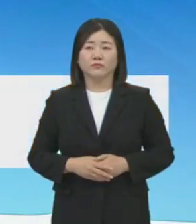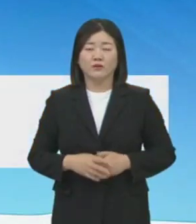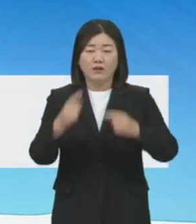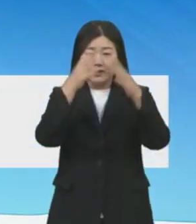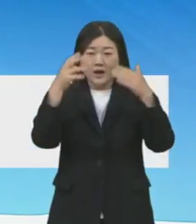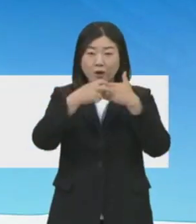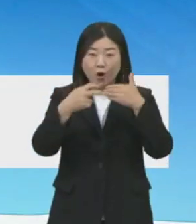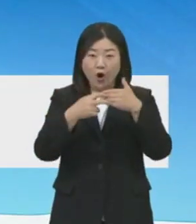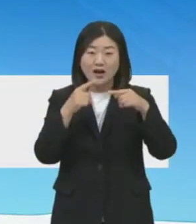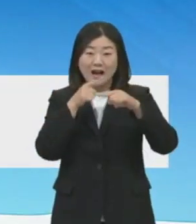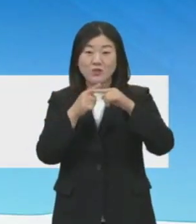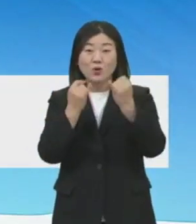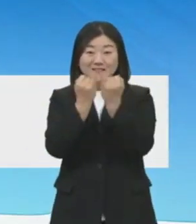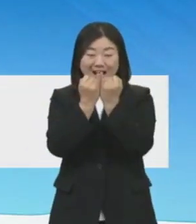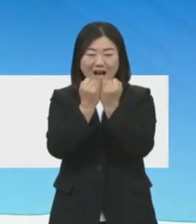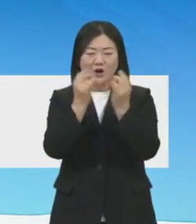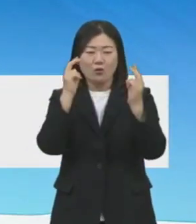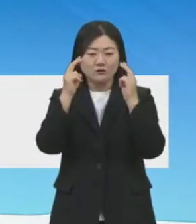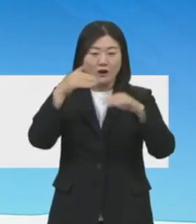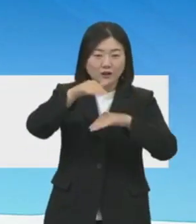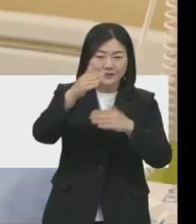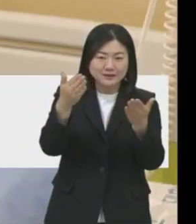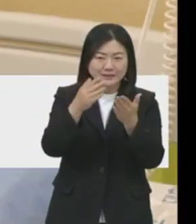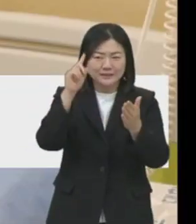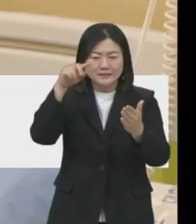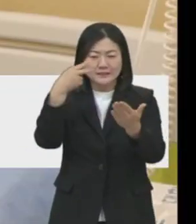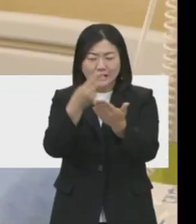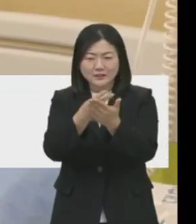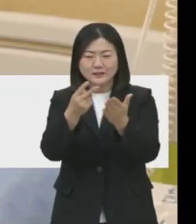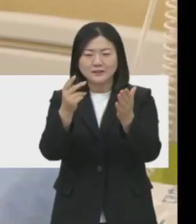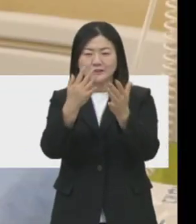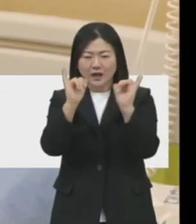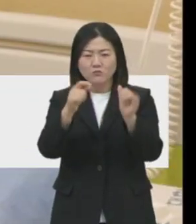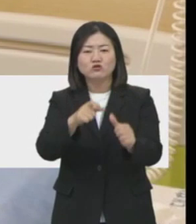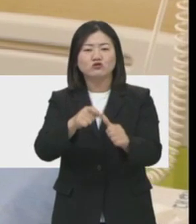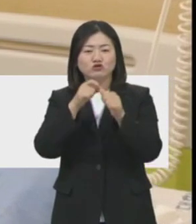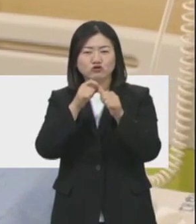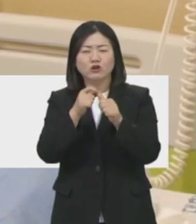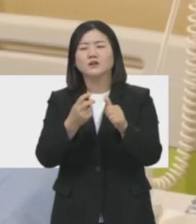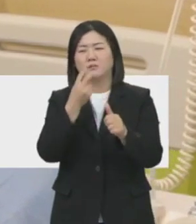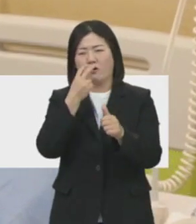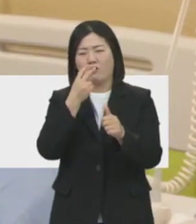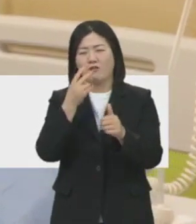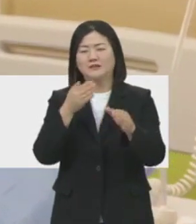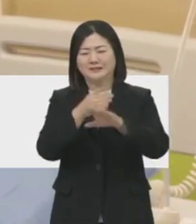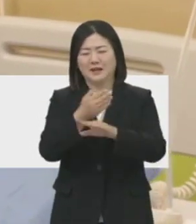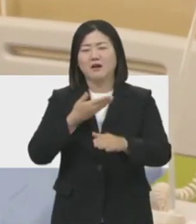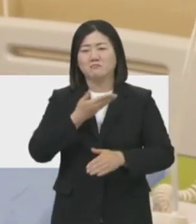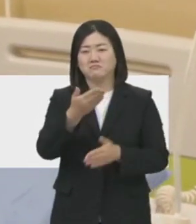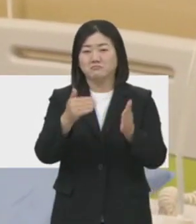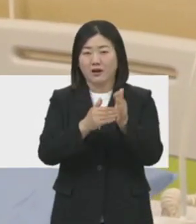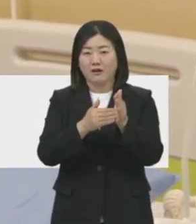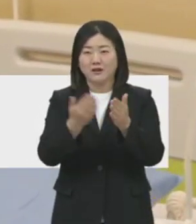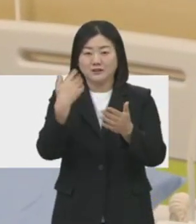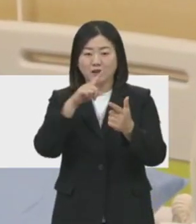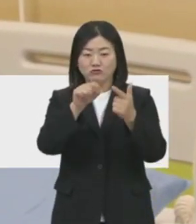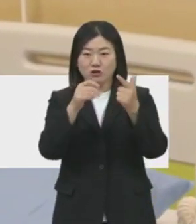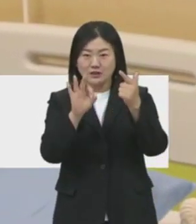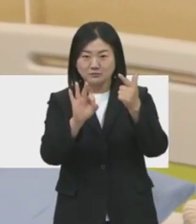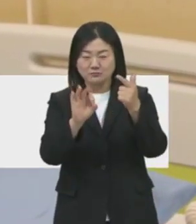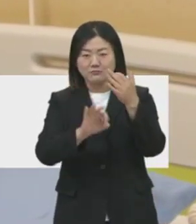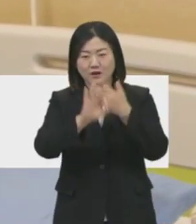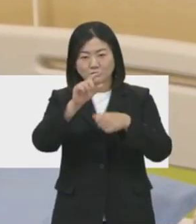대학병원 소속 간호사가 출근길에 의식을 입고 쓰러진 승객의 생명을 구한 사실이 뒤늦게 알려졌습니다 지난 10일 6시